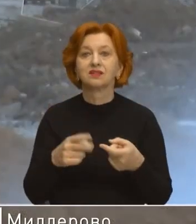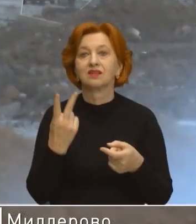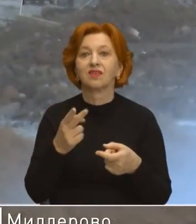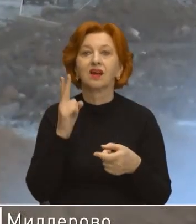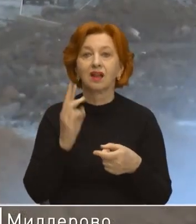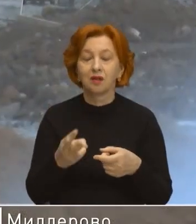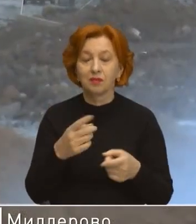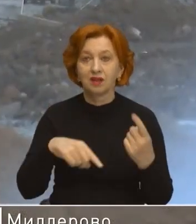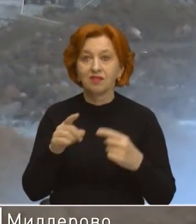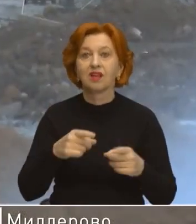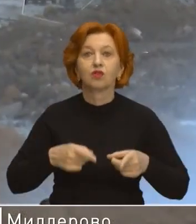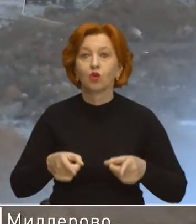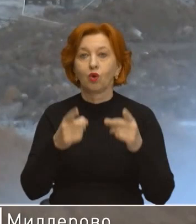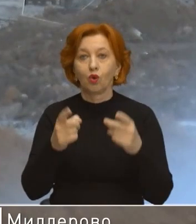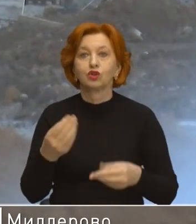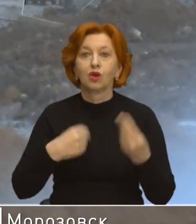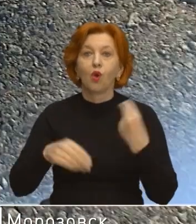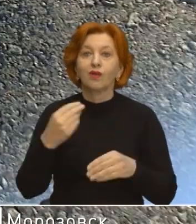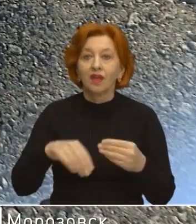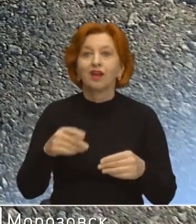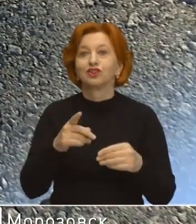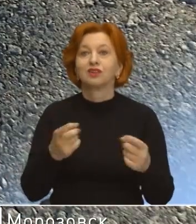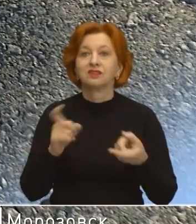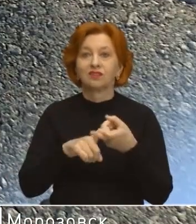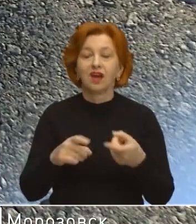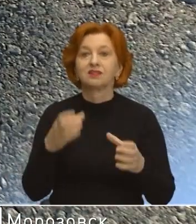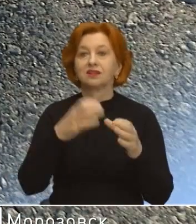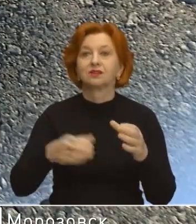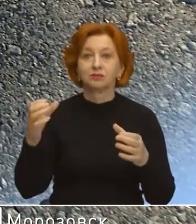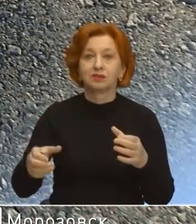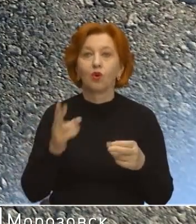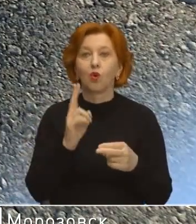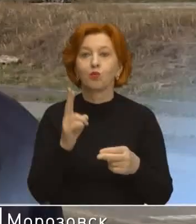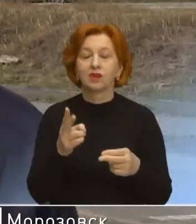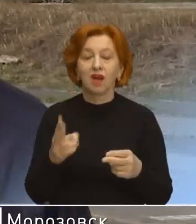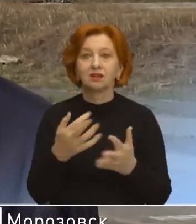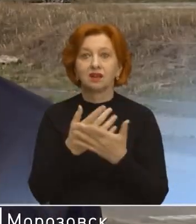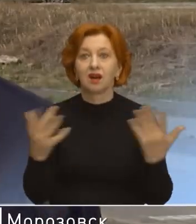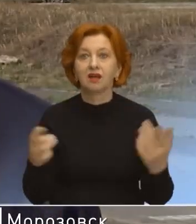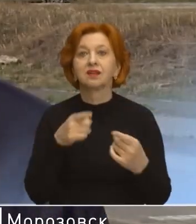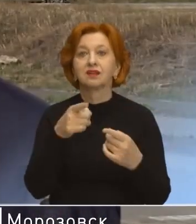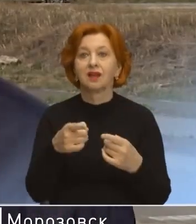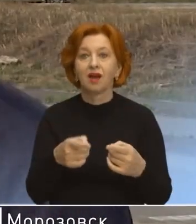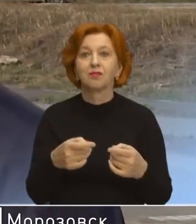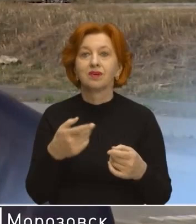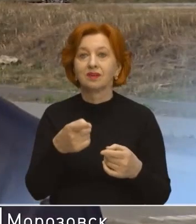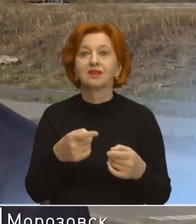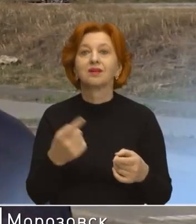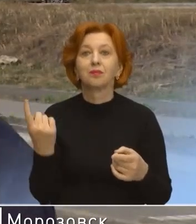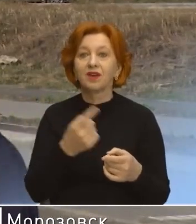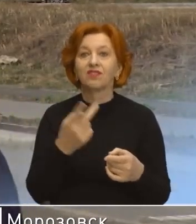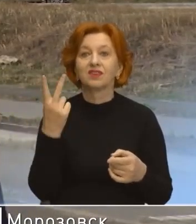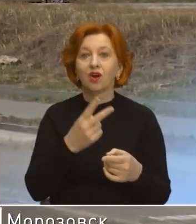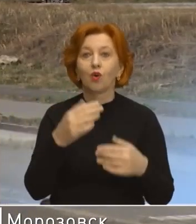ведется устройство дорожной одежды, сетей наружного электроосвещения и ливневой канализации. Здесь по улице Еляна и на первом, и на